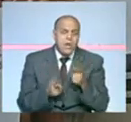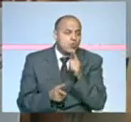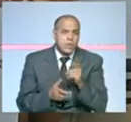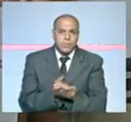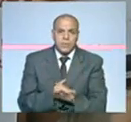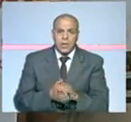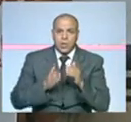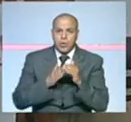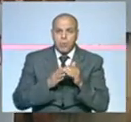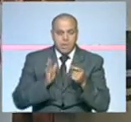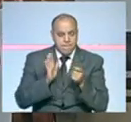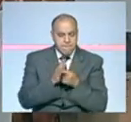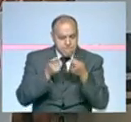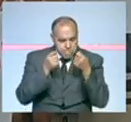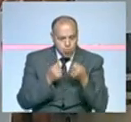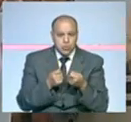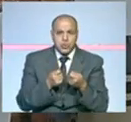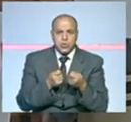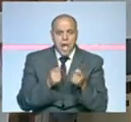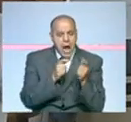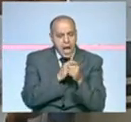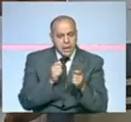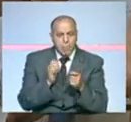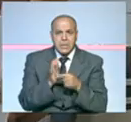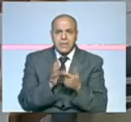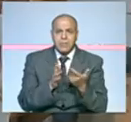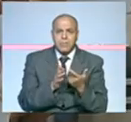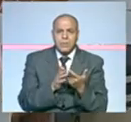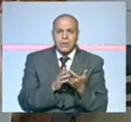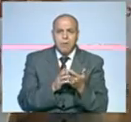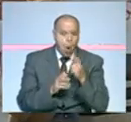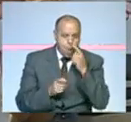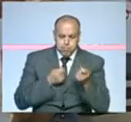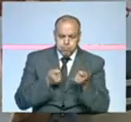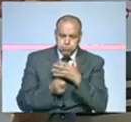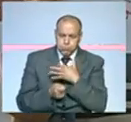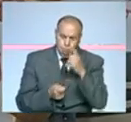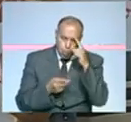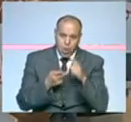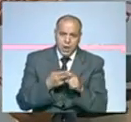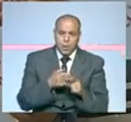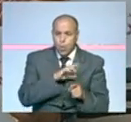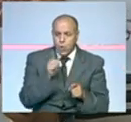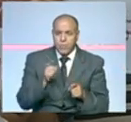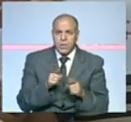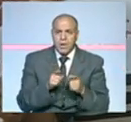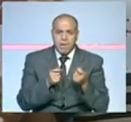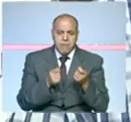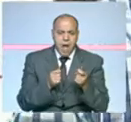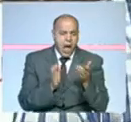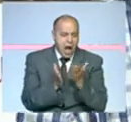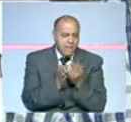بالتحديد وتسارع يوقع احترامها من كبار التجار ولا تجاري في عام السير تكفي الحق